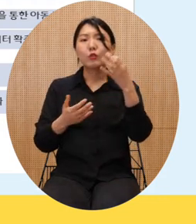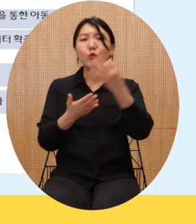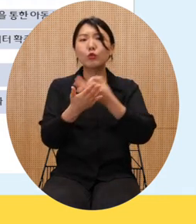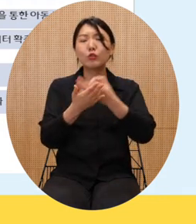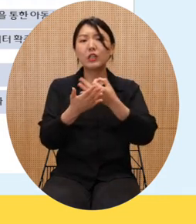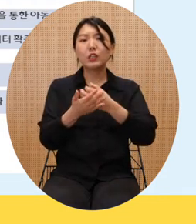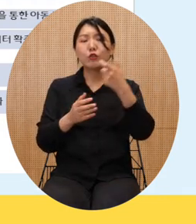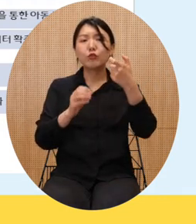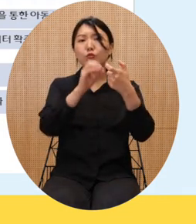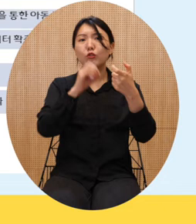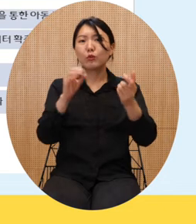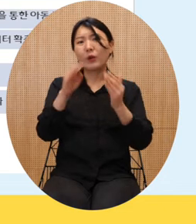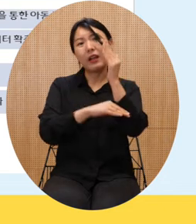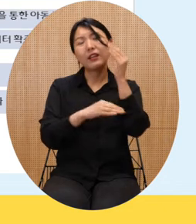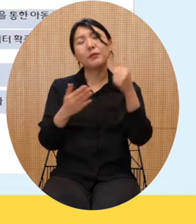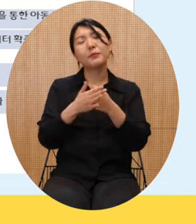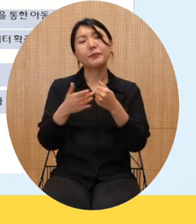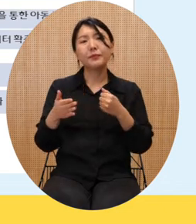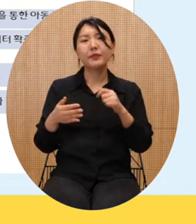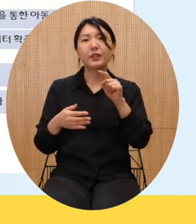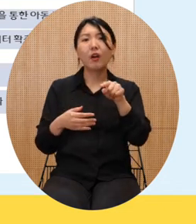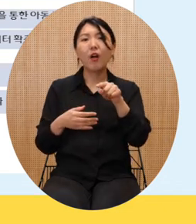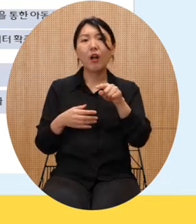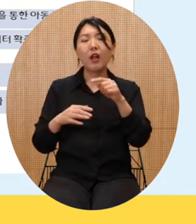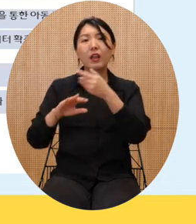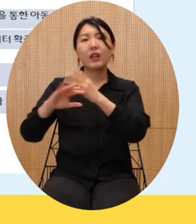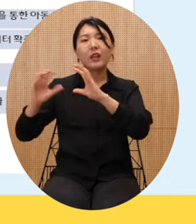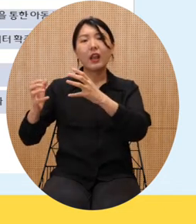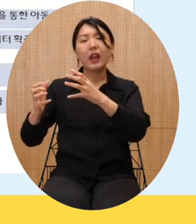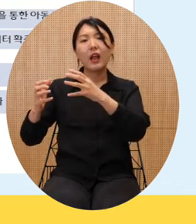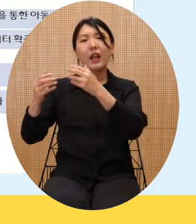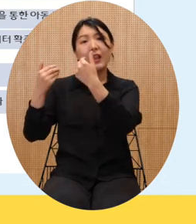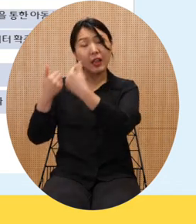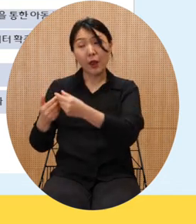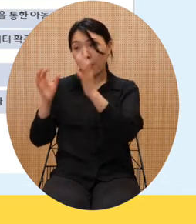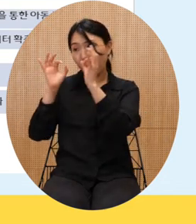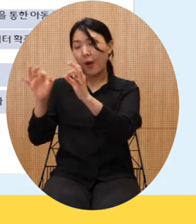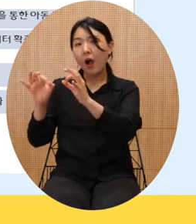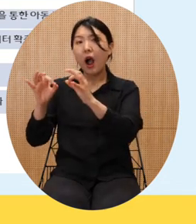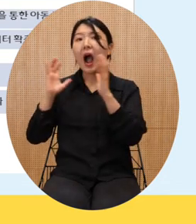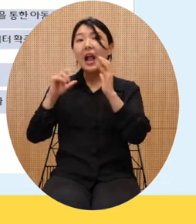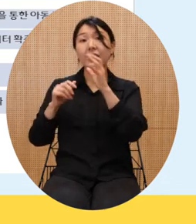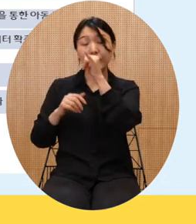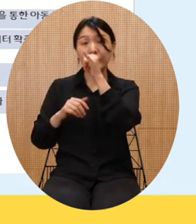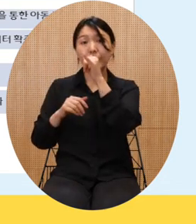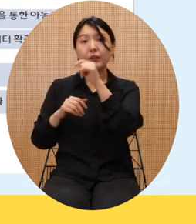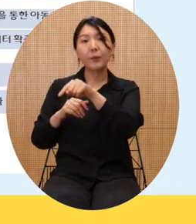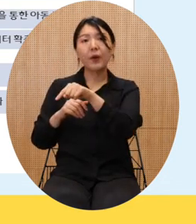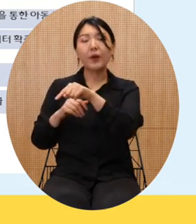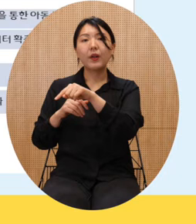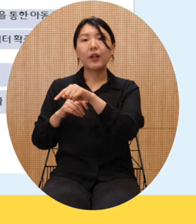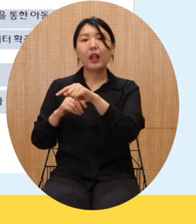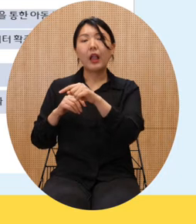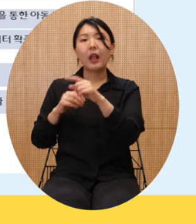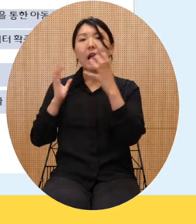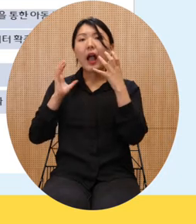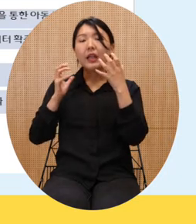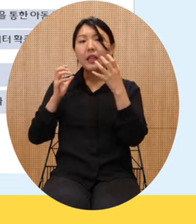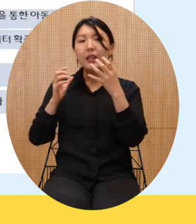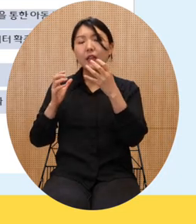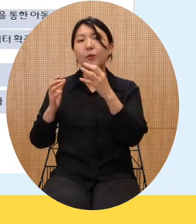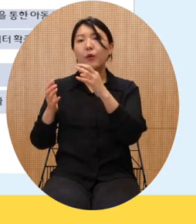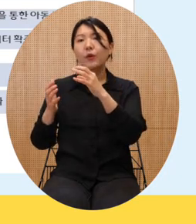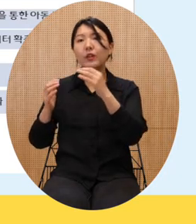받냐? 그럼 이게 소득이 60%보다 높기 때문이거든요. 근데 이런 부분을 외국은 어떻게 해결하고